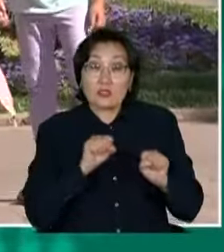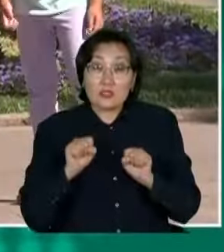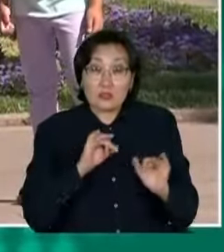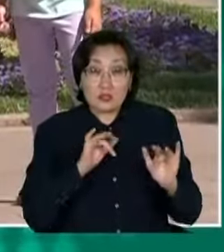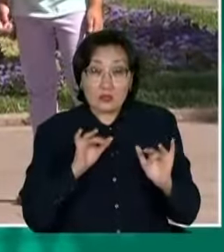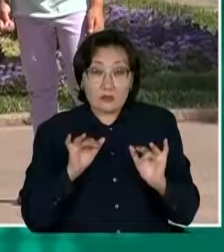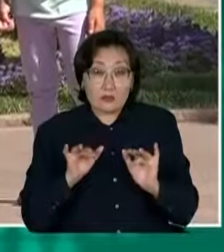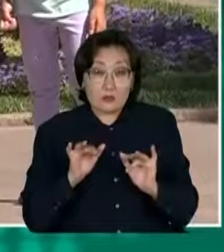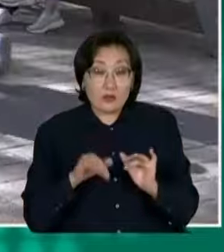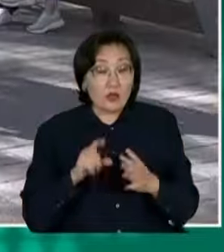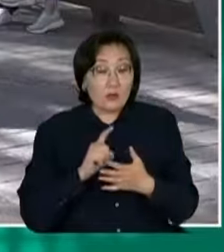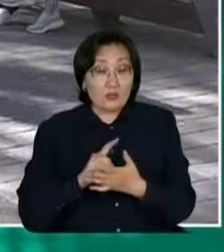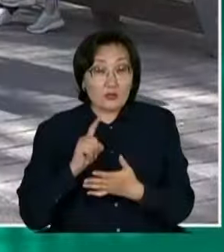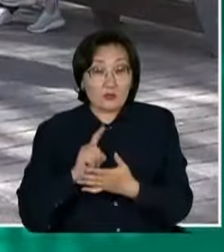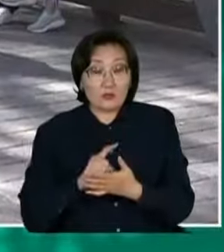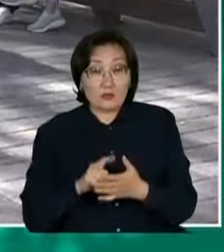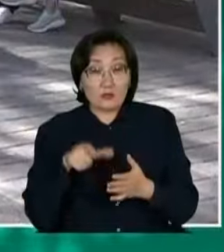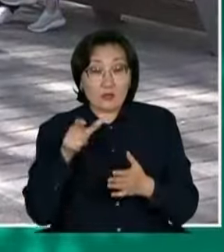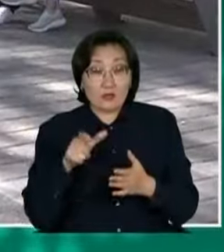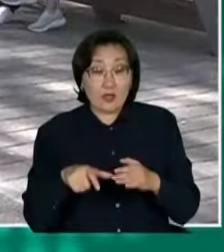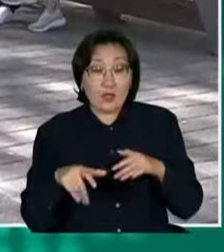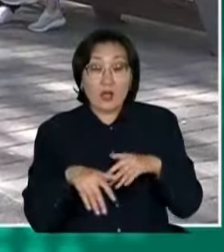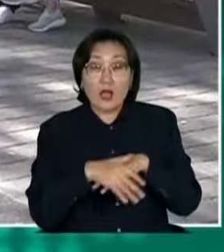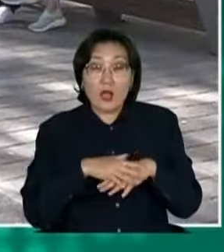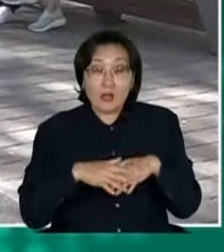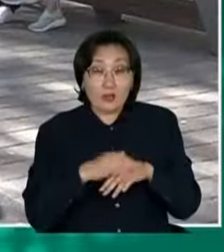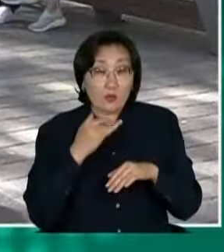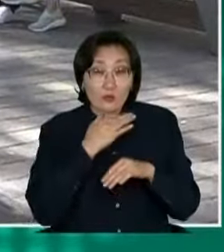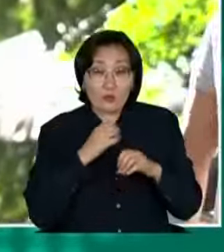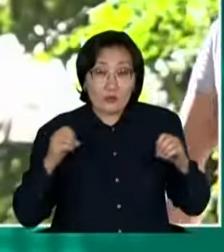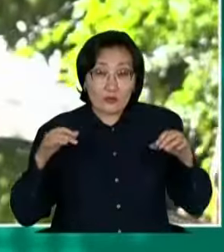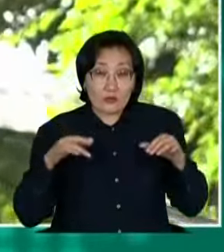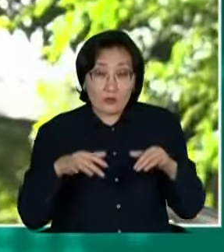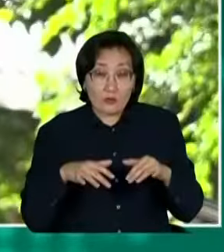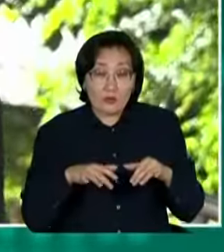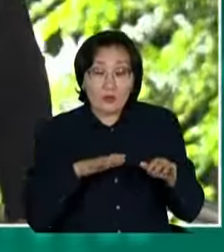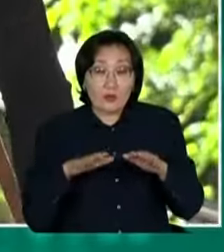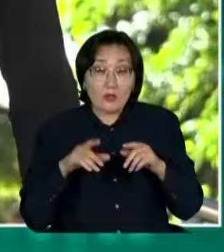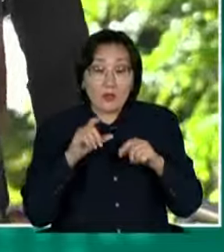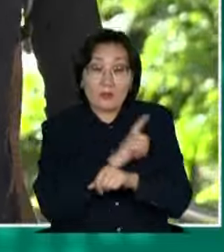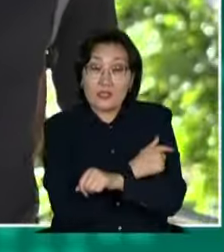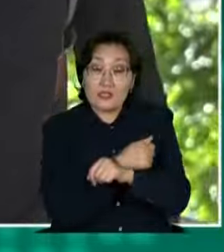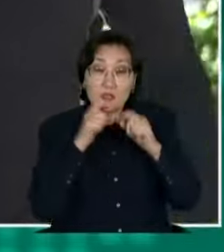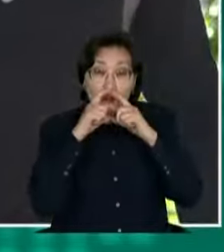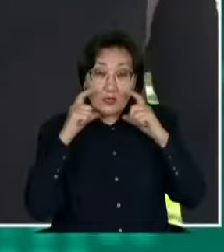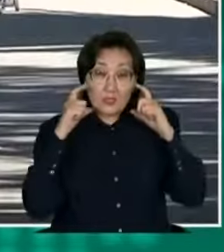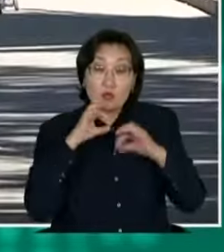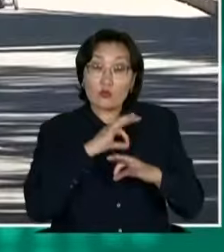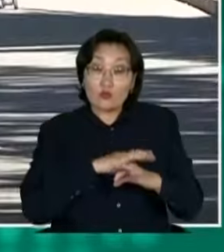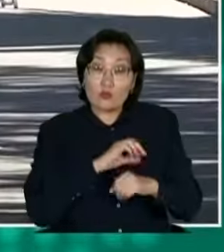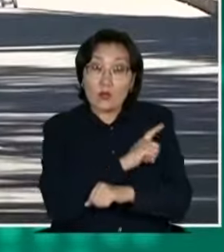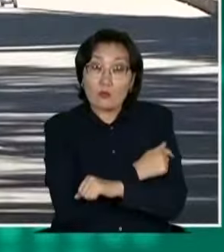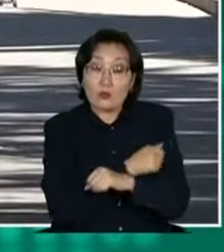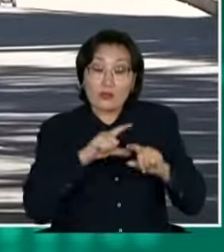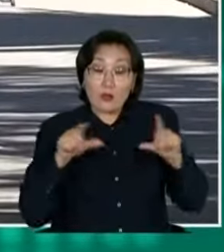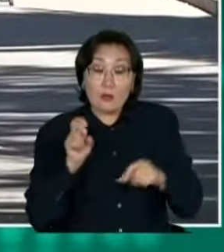шаралары бұл міндетті түрде адам көп шоғырланған орындарда медициналық масканы кию болып табылады. Бұл әсіресе медициналық